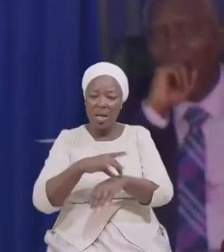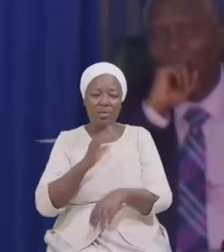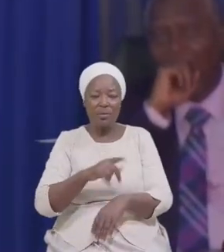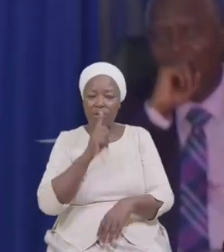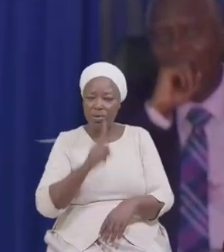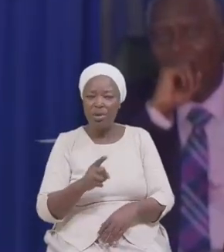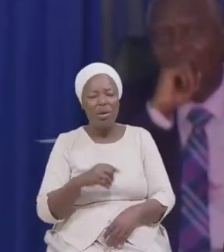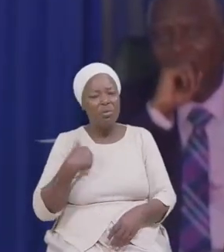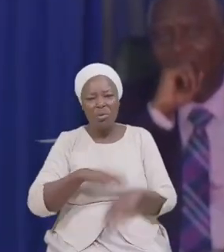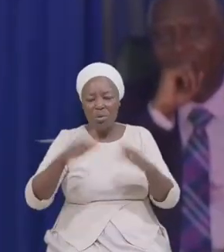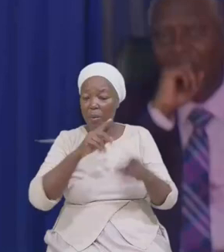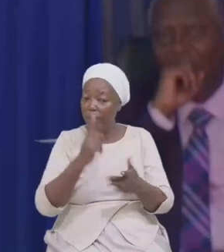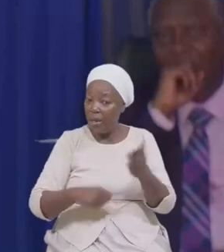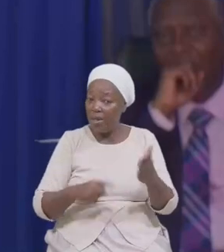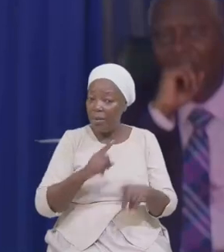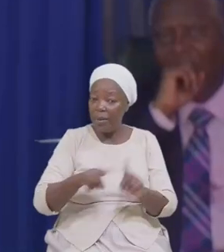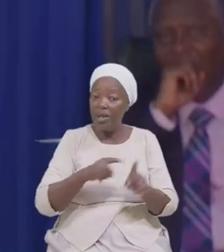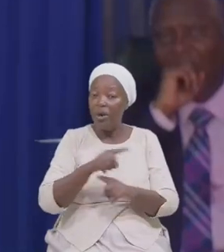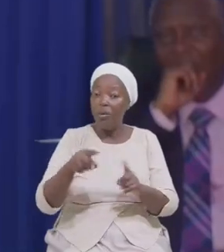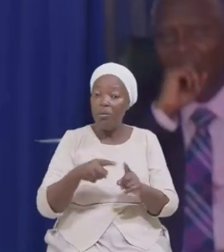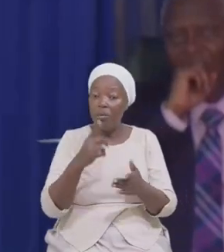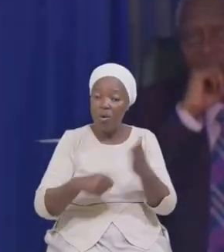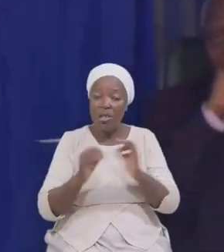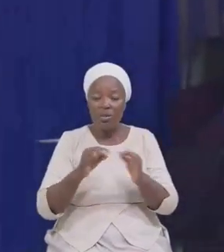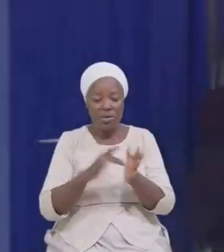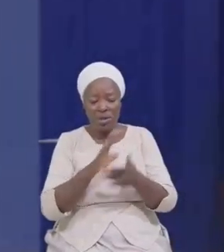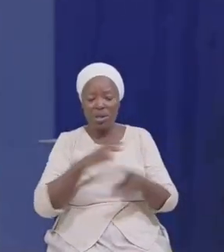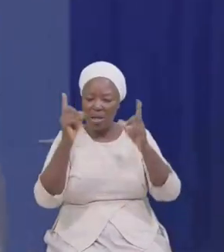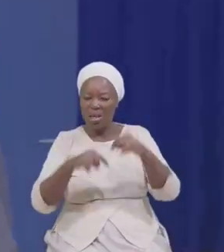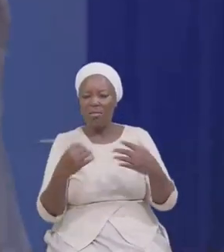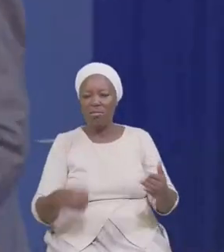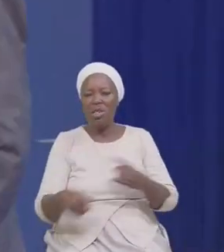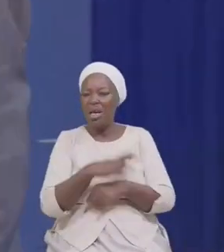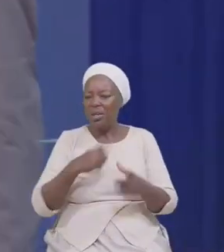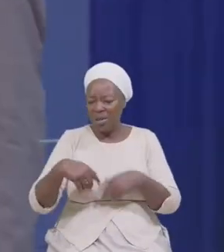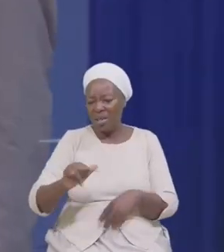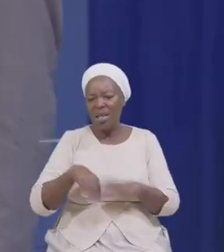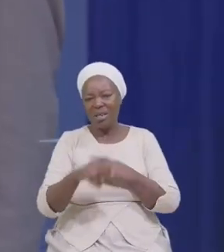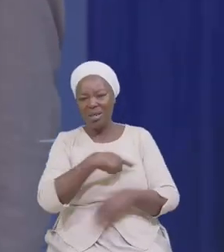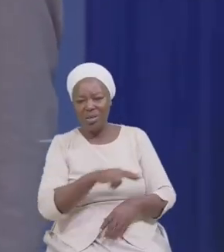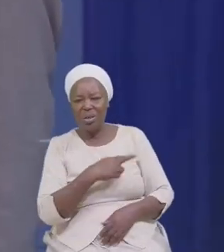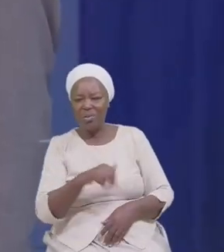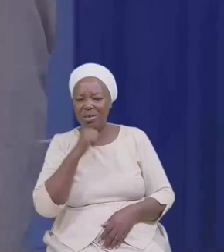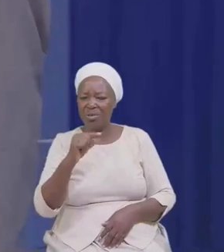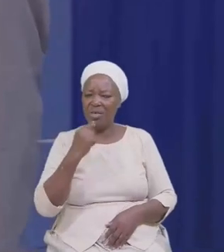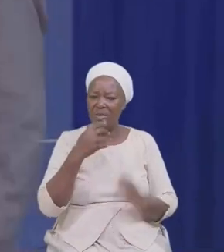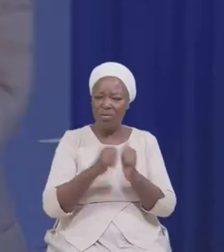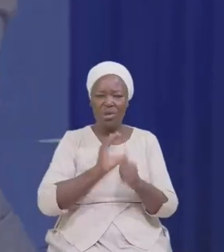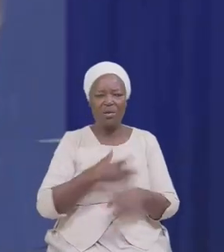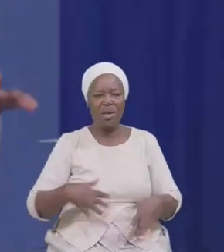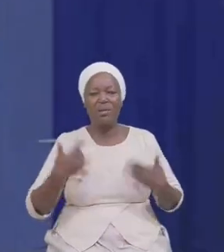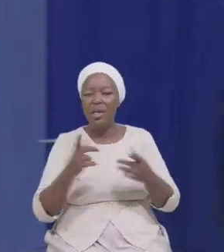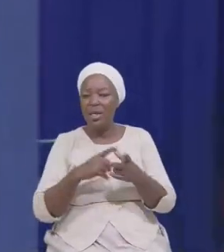aujourd'hui et tu joues à la religion, s'il venait aujourd'hui et tu joues à ton jeu